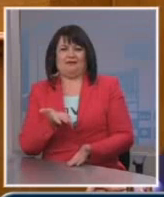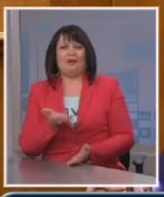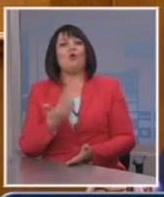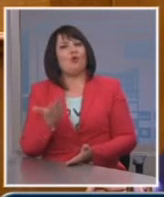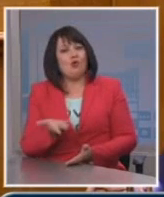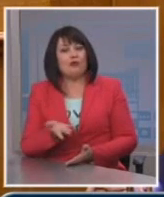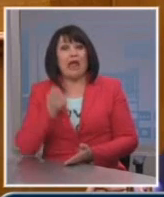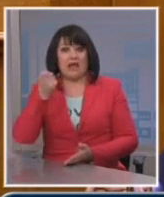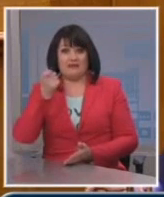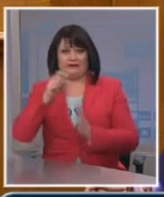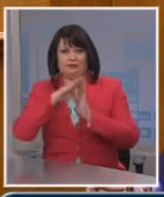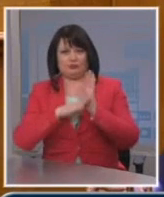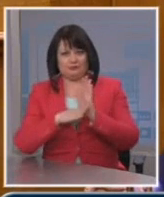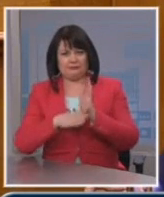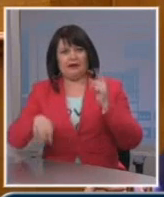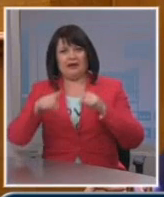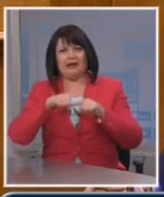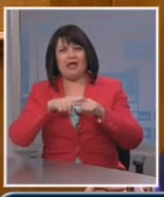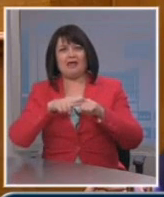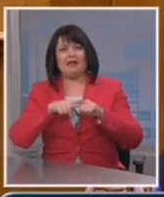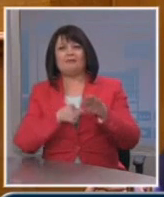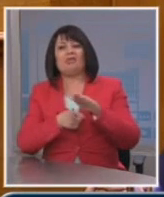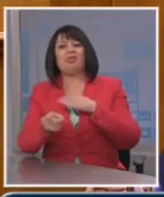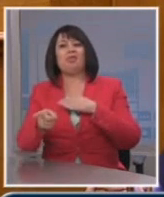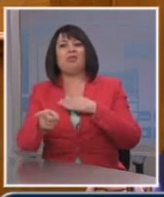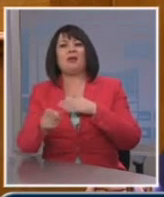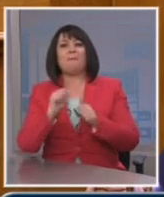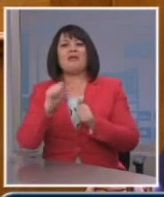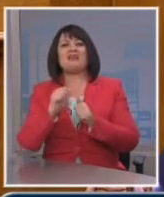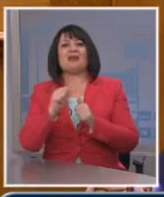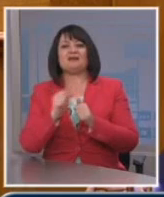το ασφαλιστικό σύστημα της χώρας ξόκυλε τους τελευταίους μήνες.